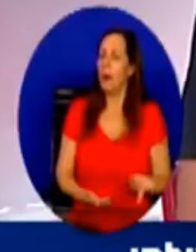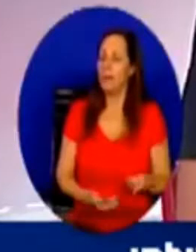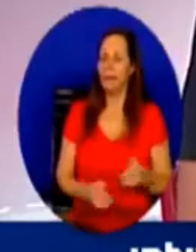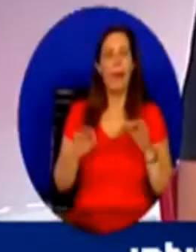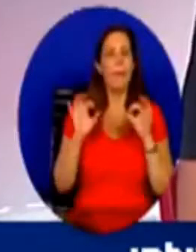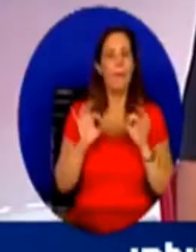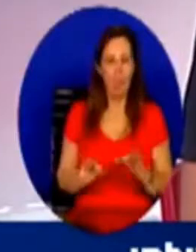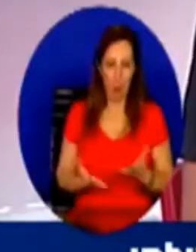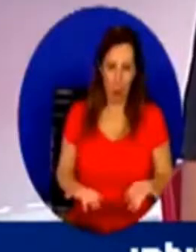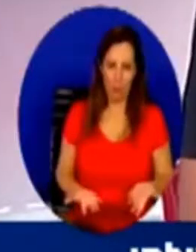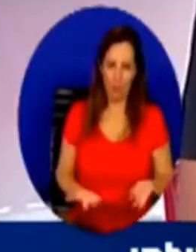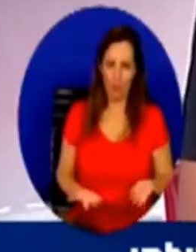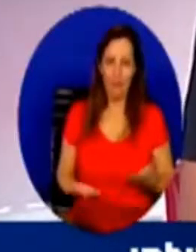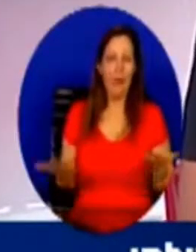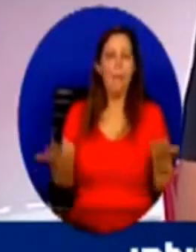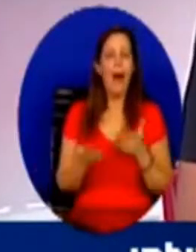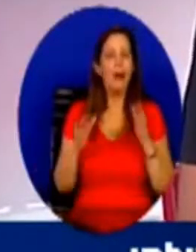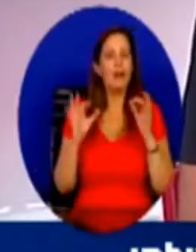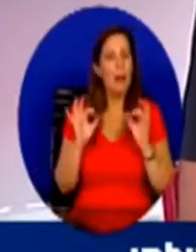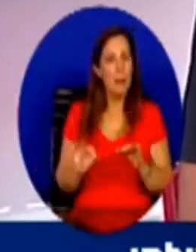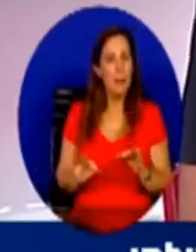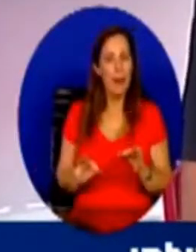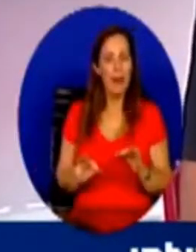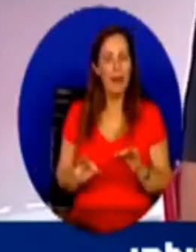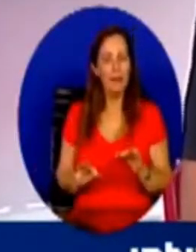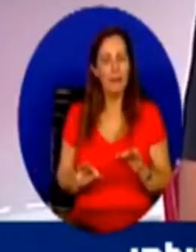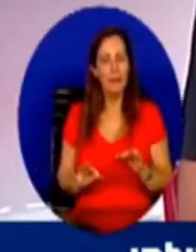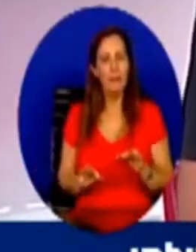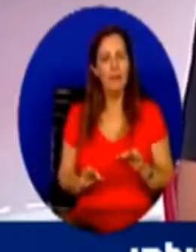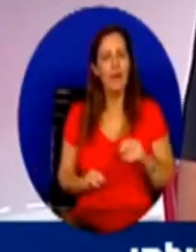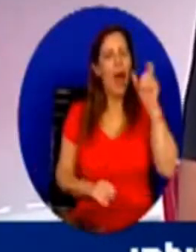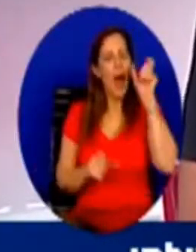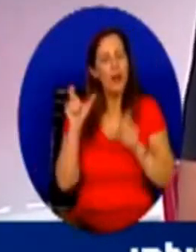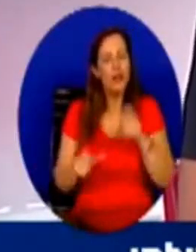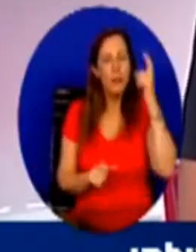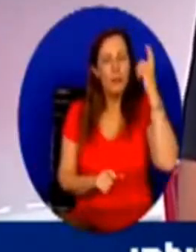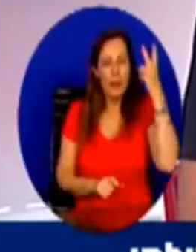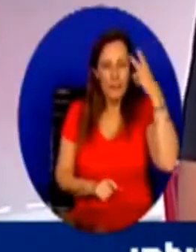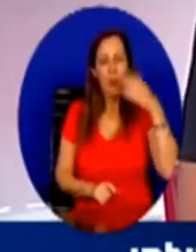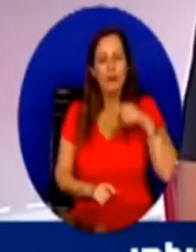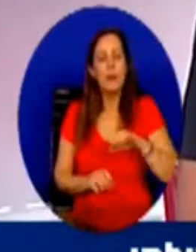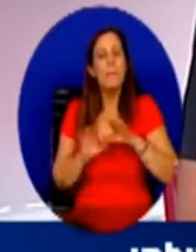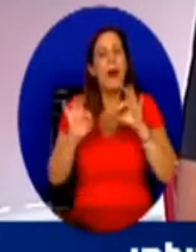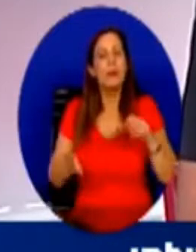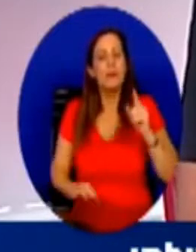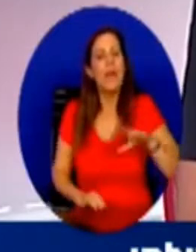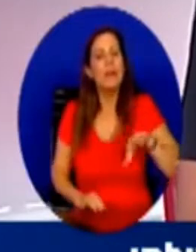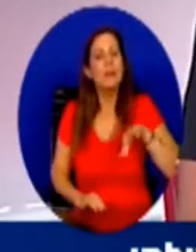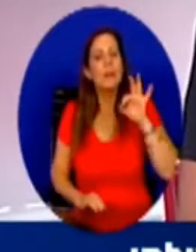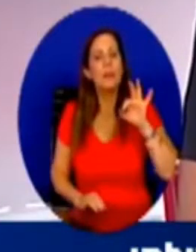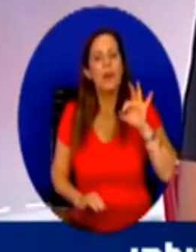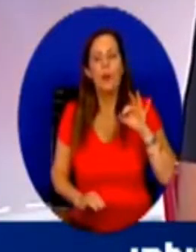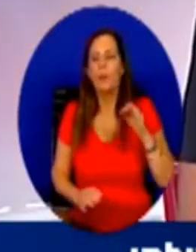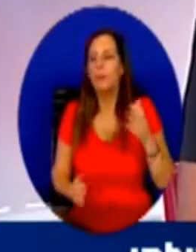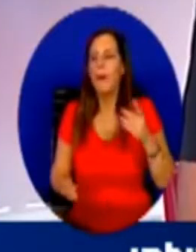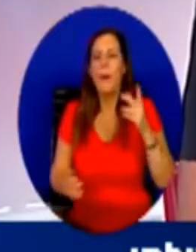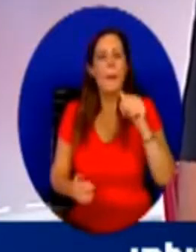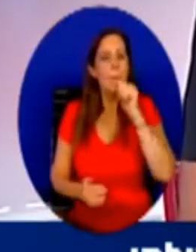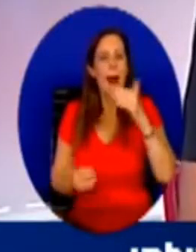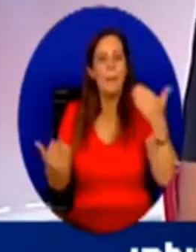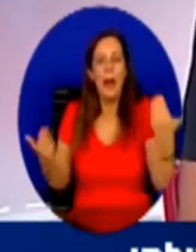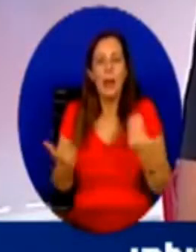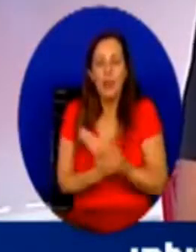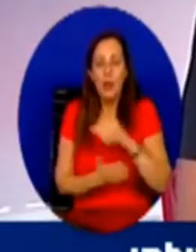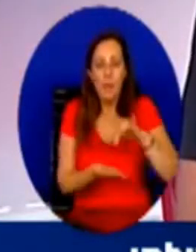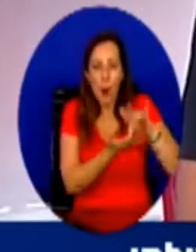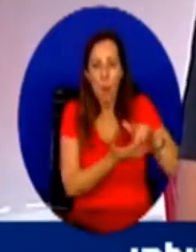בדיוק, אז מה שבאמת ראשי ההתיישבות הבינו מההתחלה, זה שצריך למצוא מקורות מים חדשים, לנהל אותם